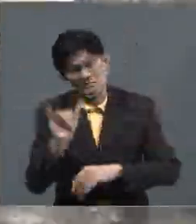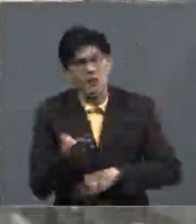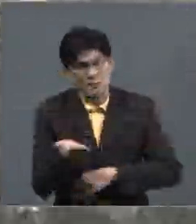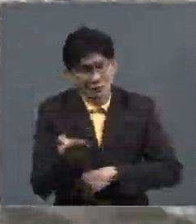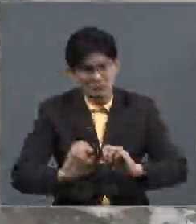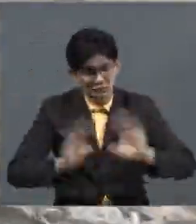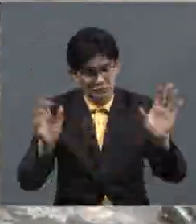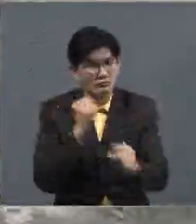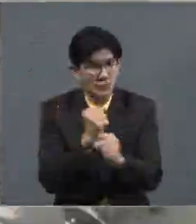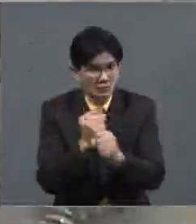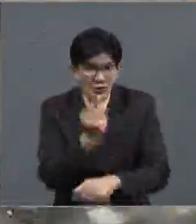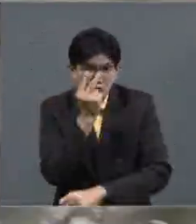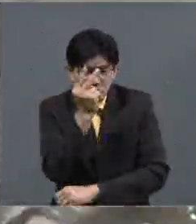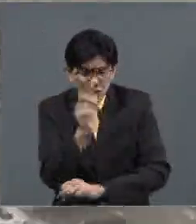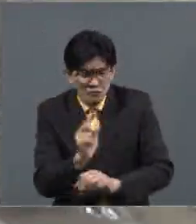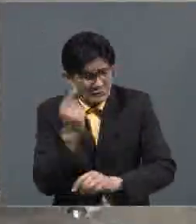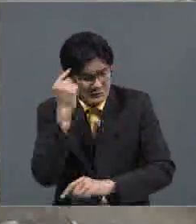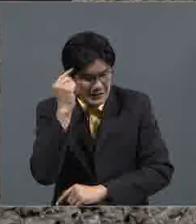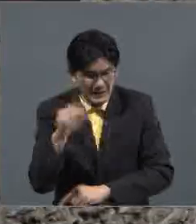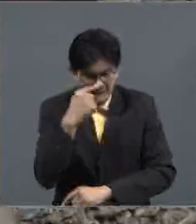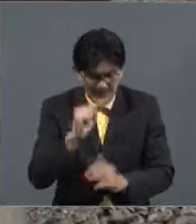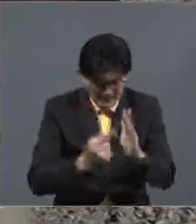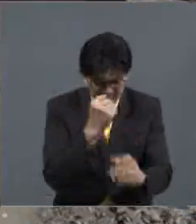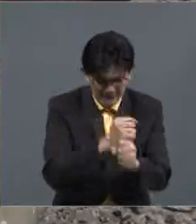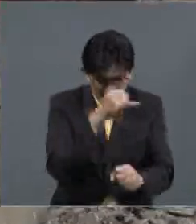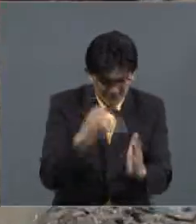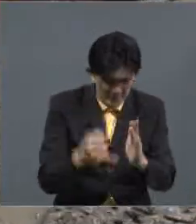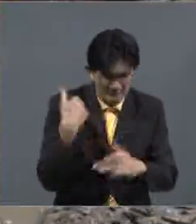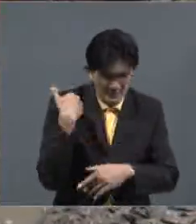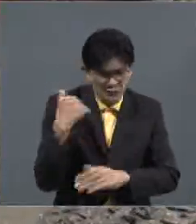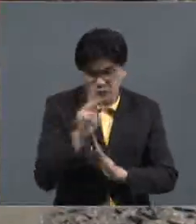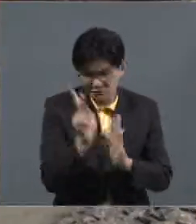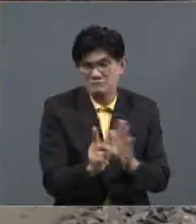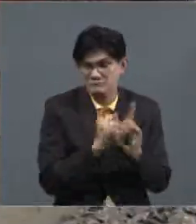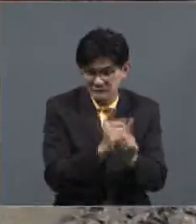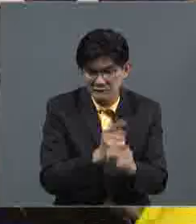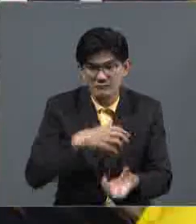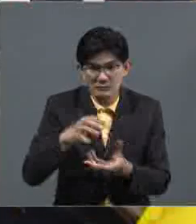ให้ชัดเจนและต้องติดตามหาต้นตอและเอาผิดด้วยลองฟังเสียงดูครับ